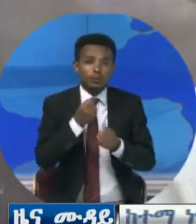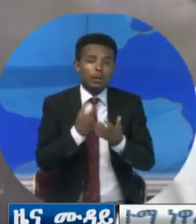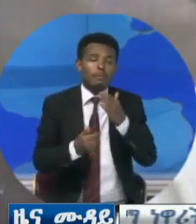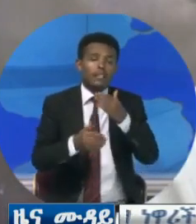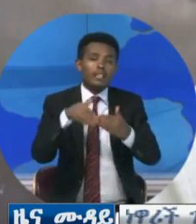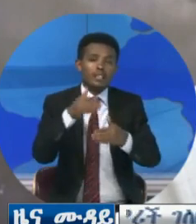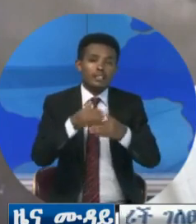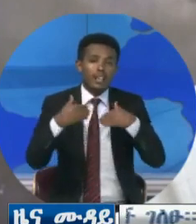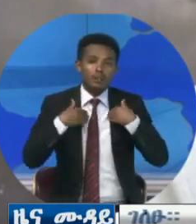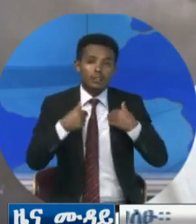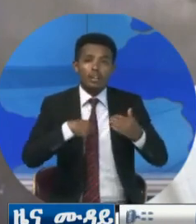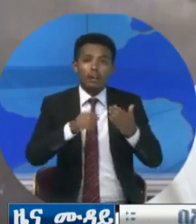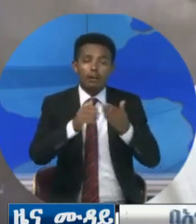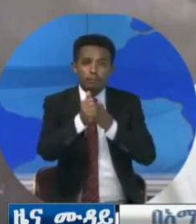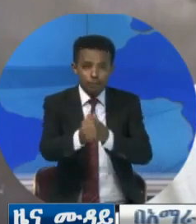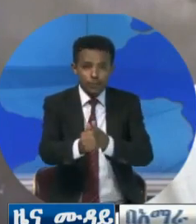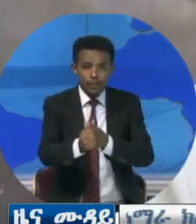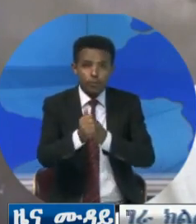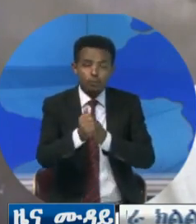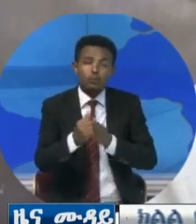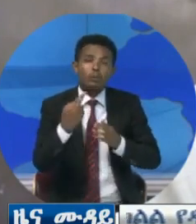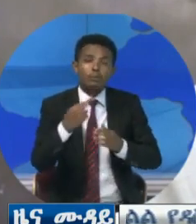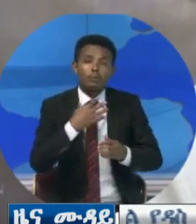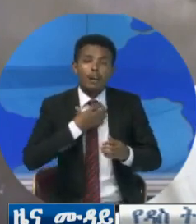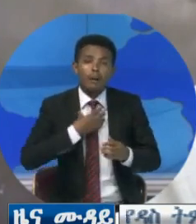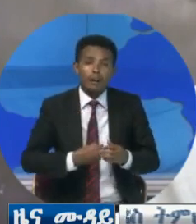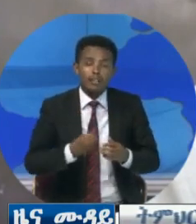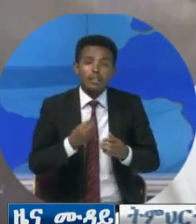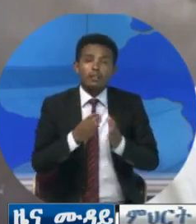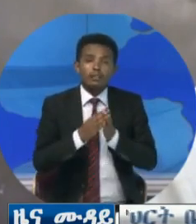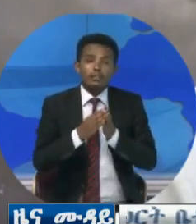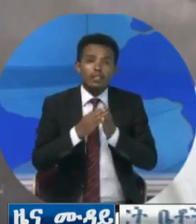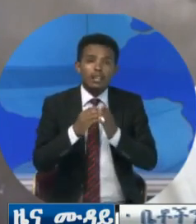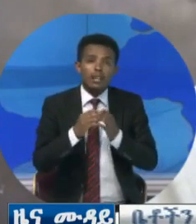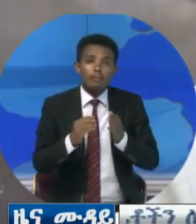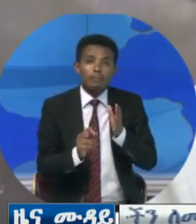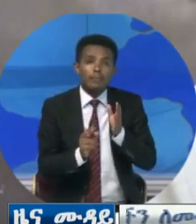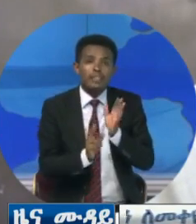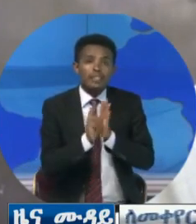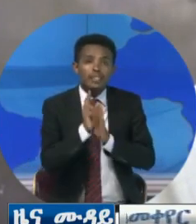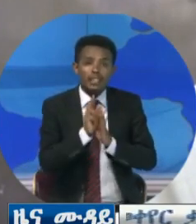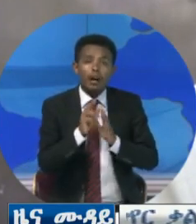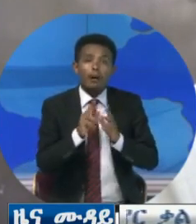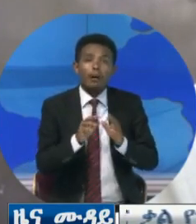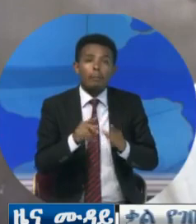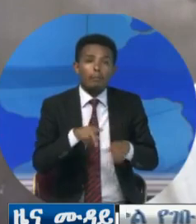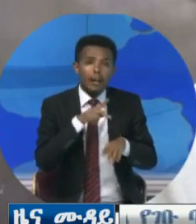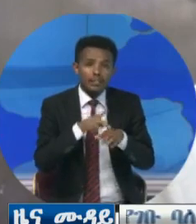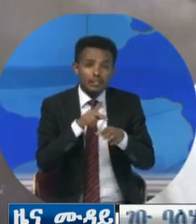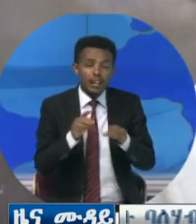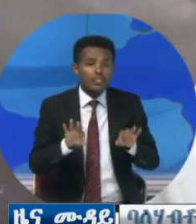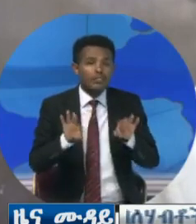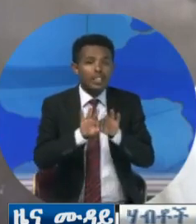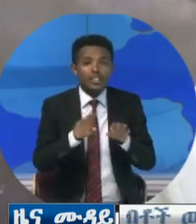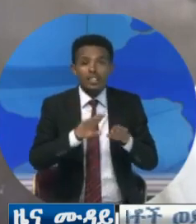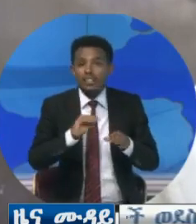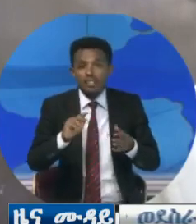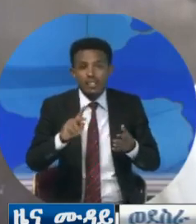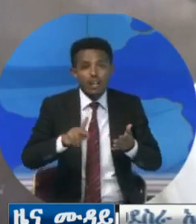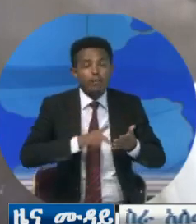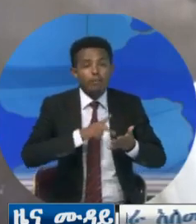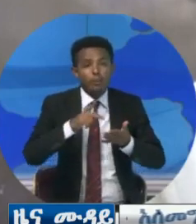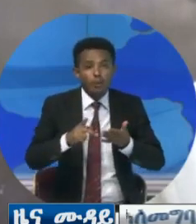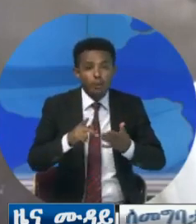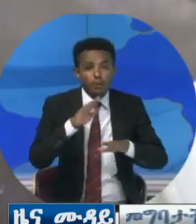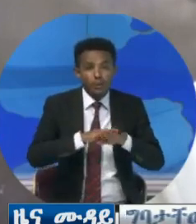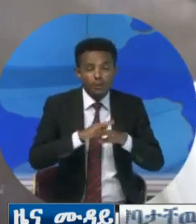በየደረጃ ያለን አመራሮችም ሆነ አባላት ስለ ብልጽግና ፓርቲ አስፈላጊነትና በፕሮግራሞቹ እንዲሁም ይዟቸው